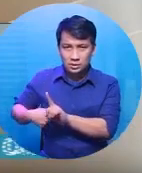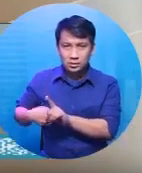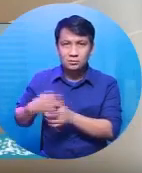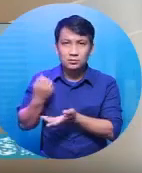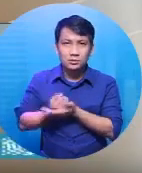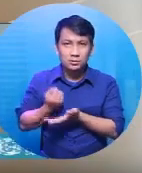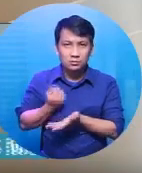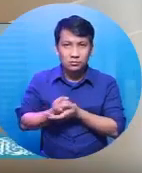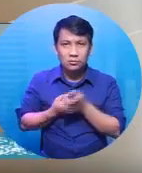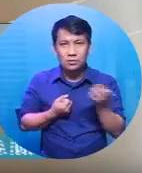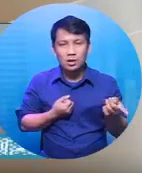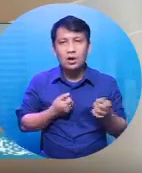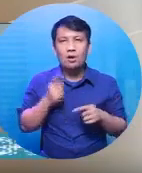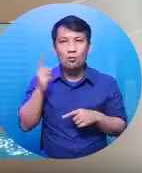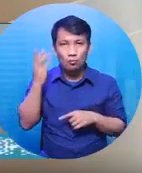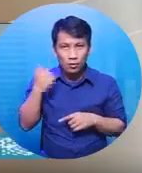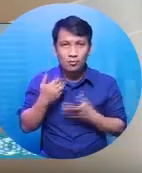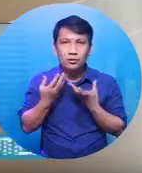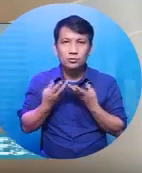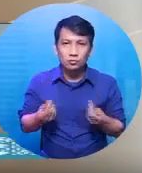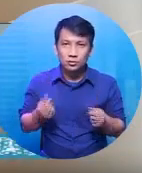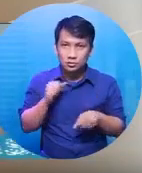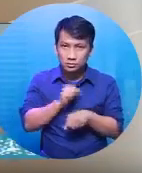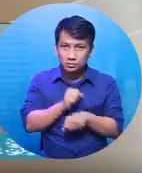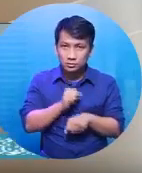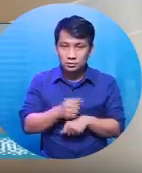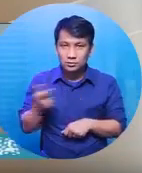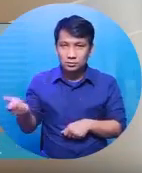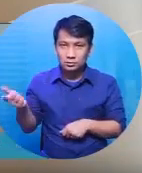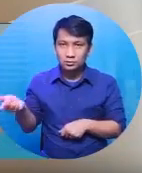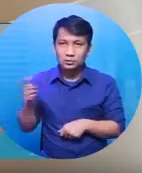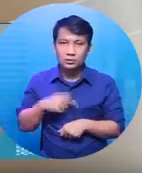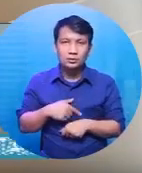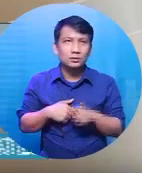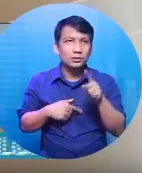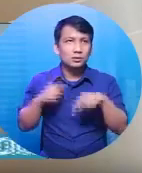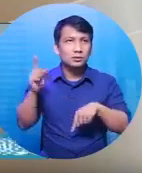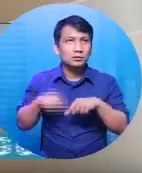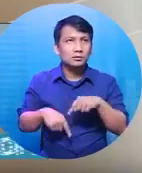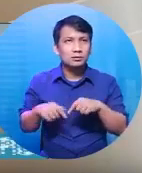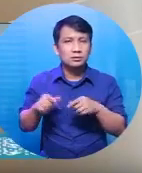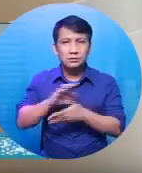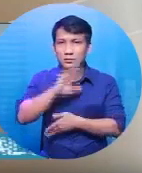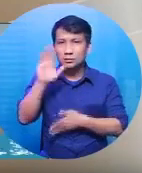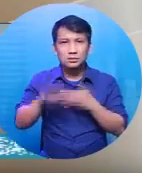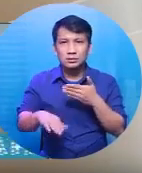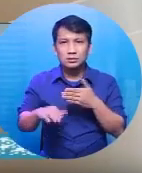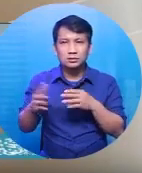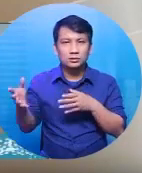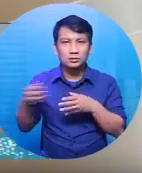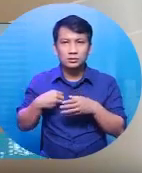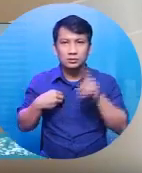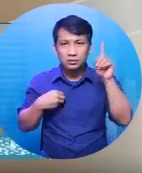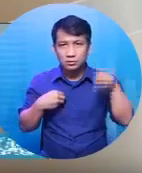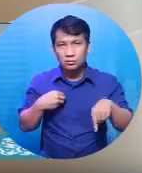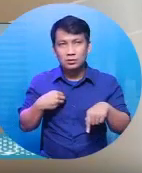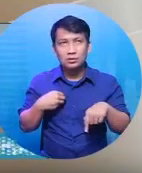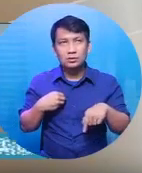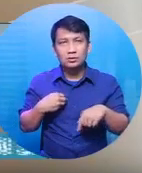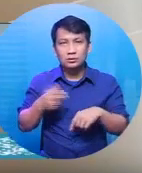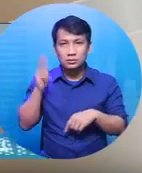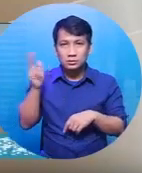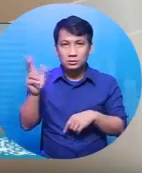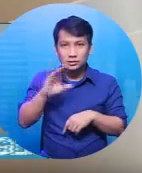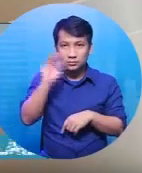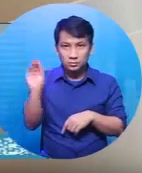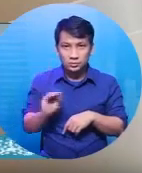sweldo. Dahil nawalan siya ng trabaho, sasaluin po ng unemployment. Hindi niya po matatanggap yung buong 1,000. Ang matatanggap lang niya po,